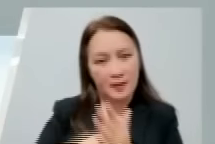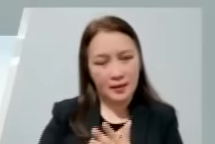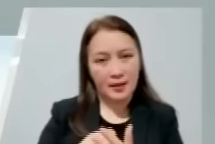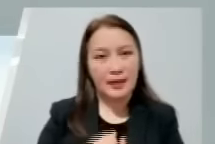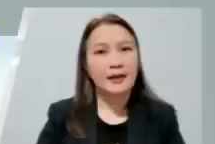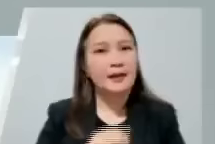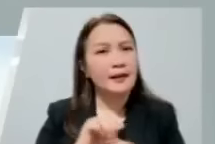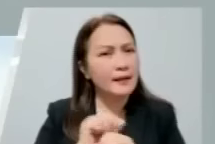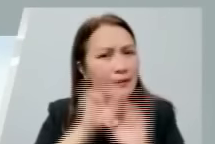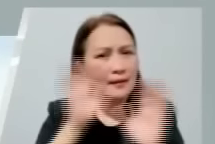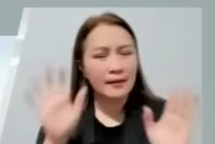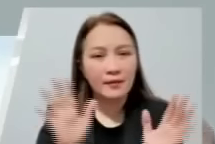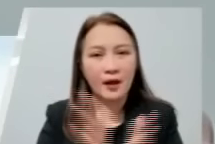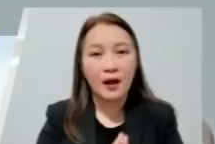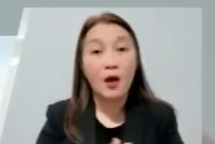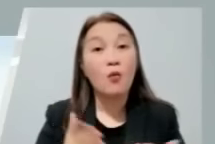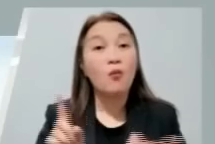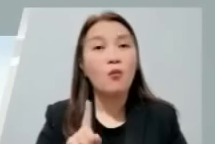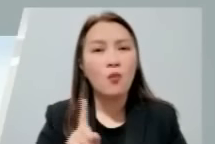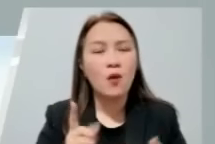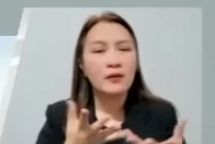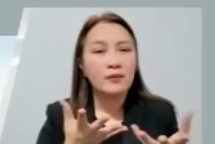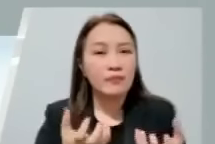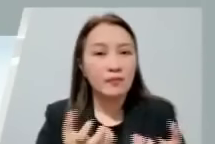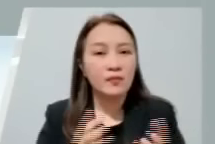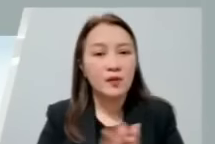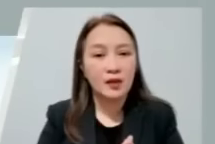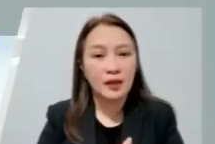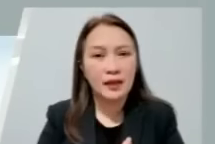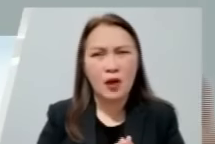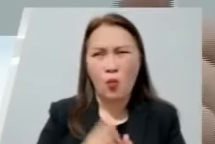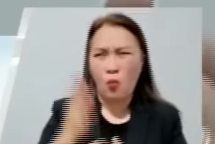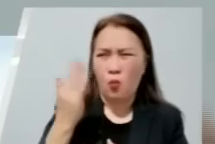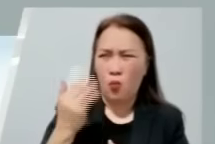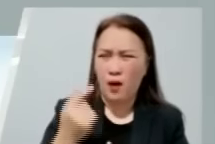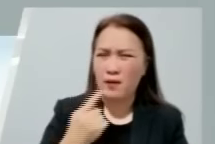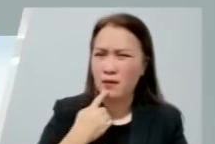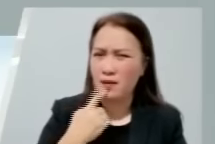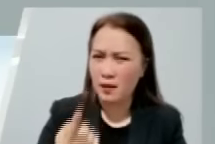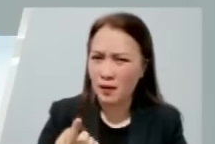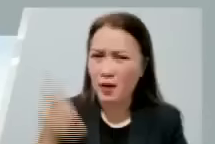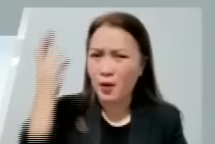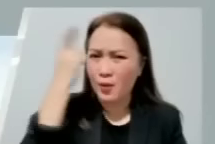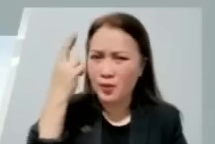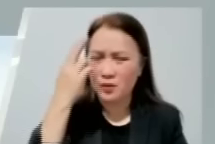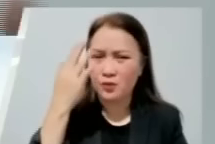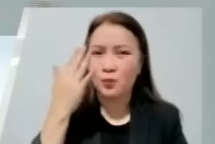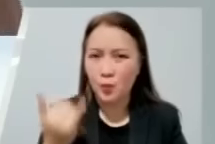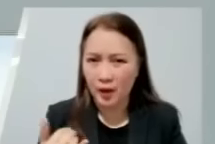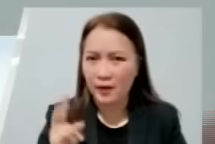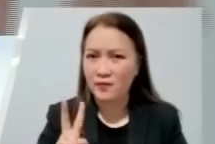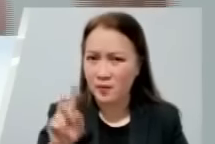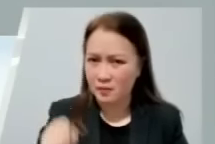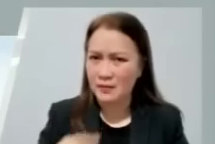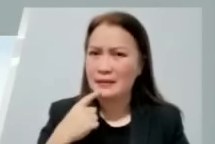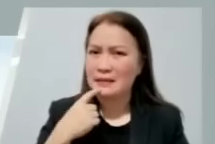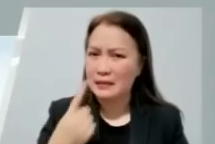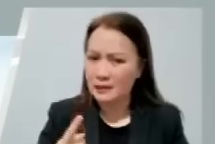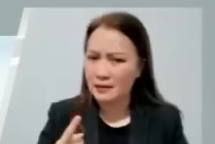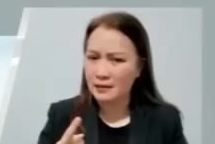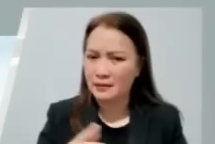hinihingi lang namin, justification, bakit nasabi mo yan? Reason, bakit nasabi mo yan? Anong background,